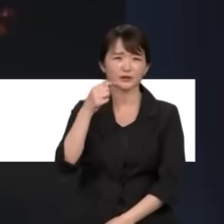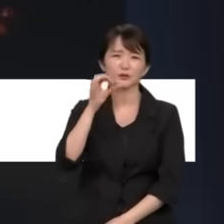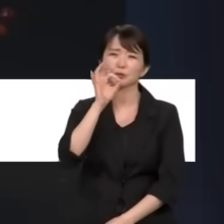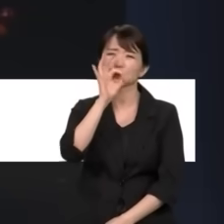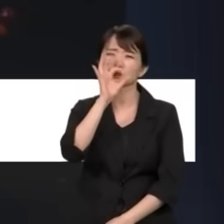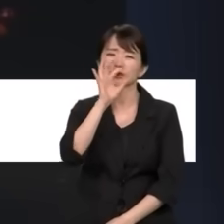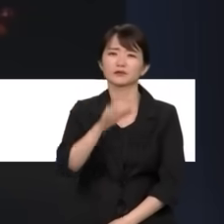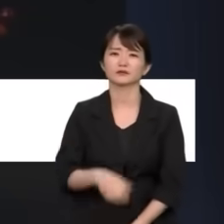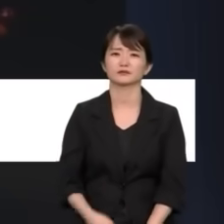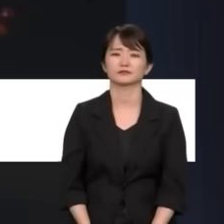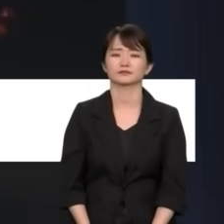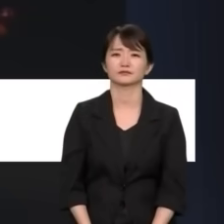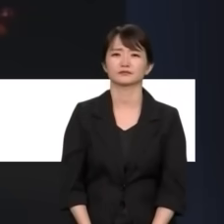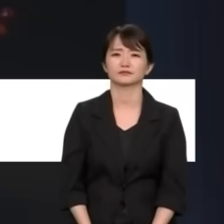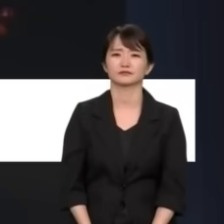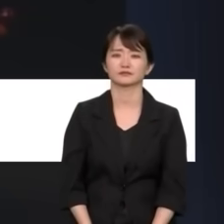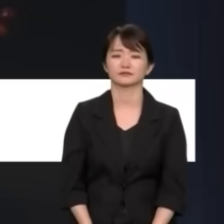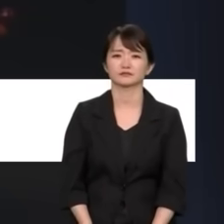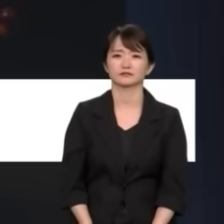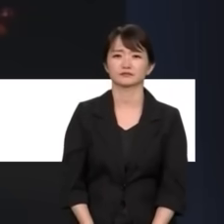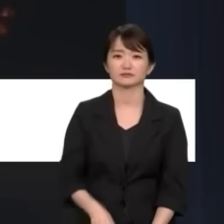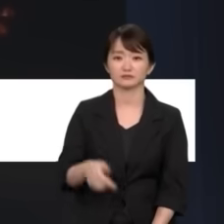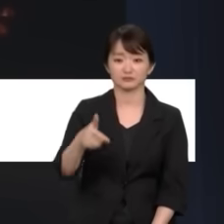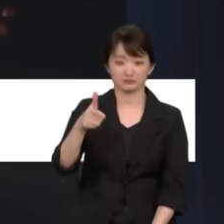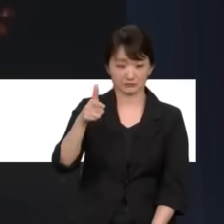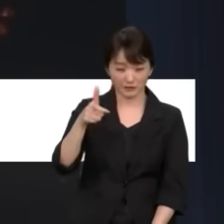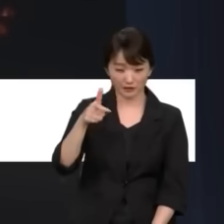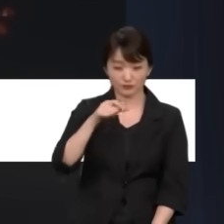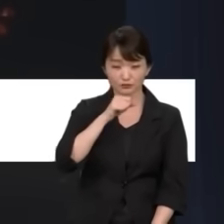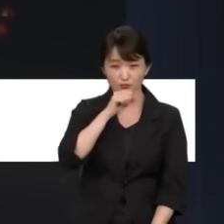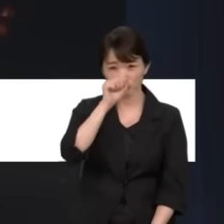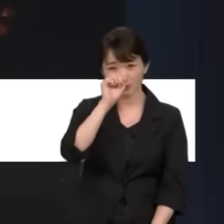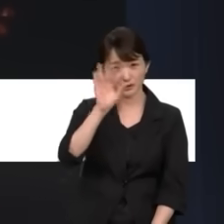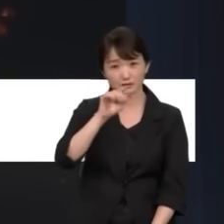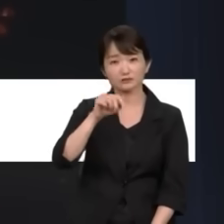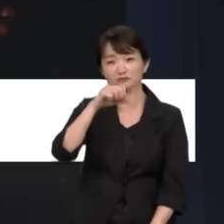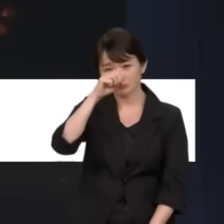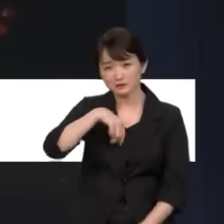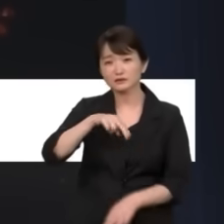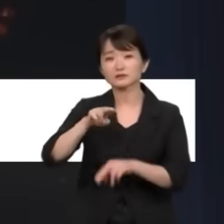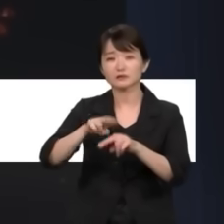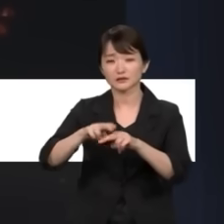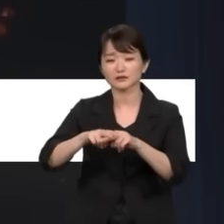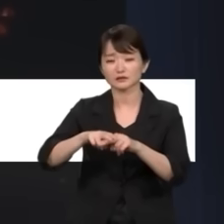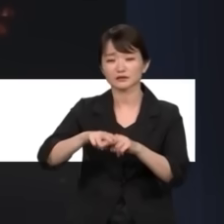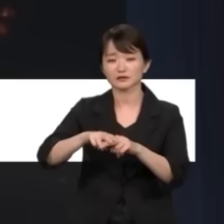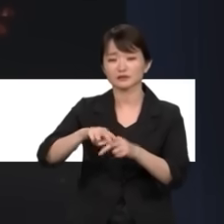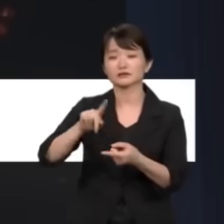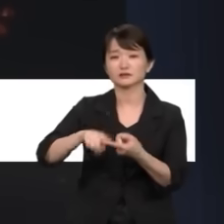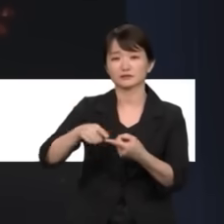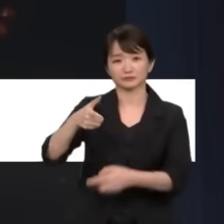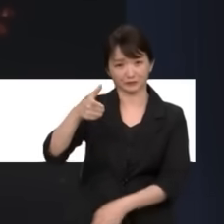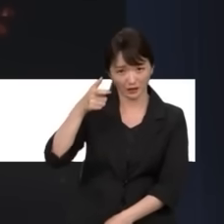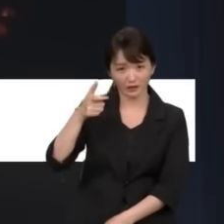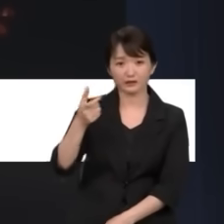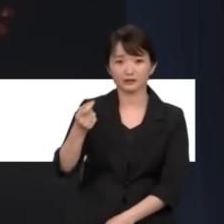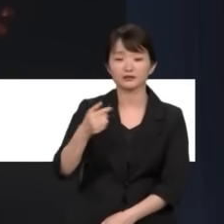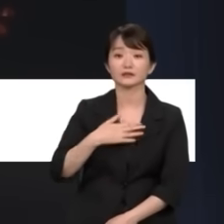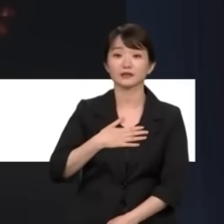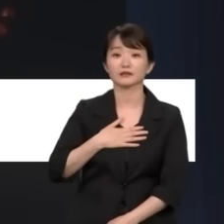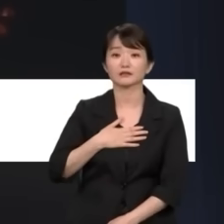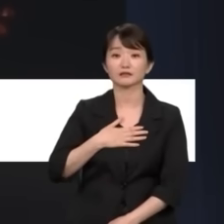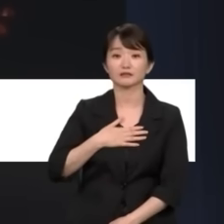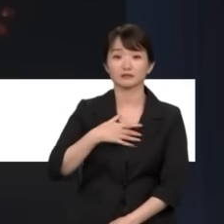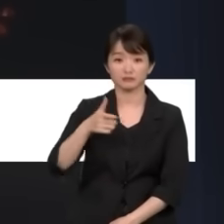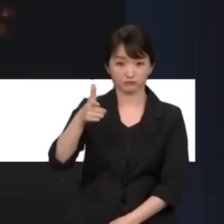못했고 그러지 못했어도 그냥 그 자리에서 안주하고 쐈던 거 같아요 어차피 내가 이렇게